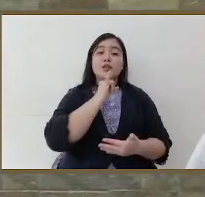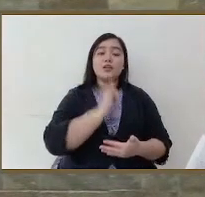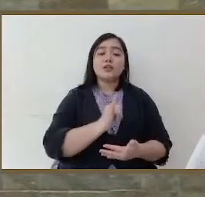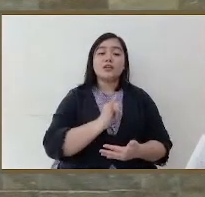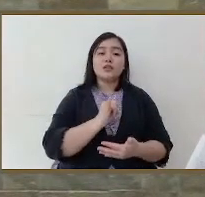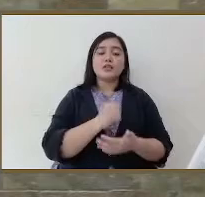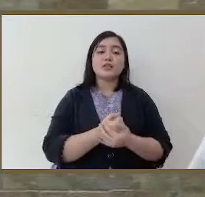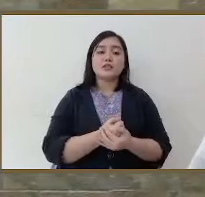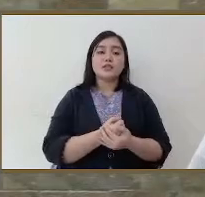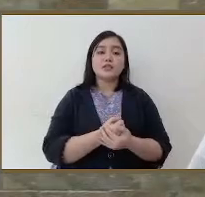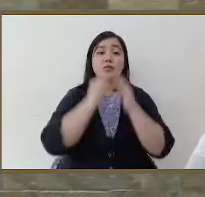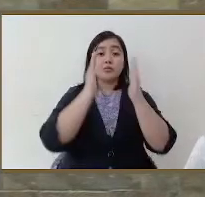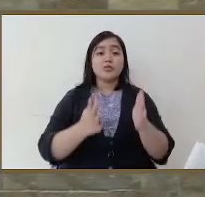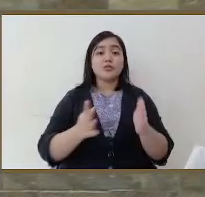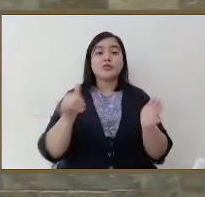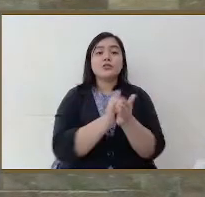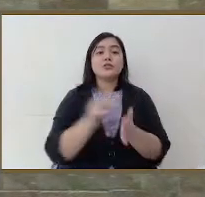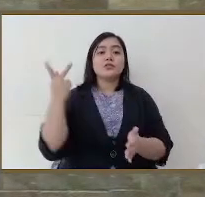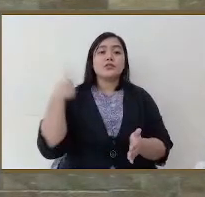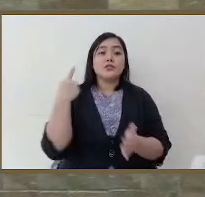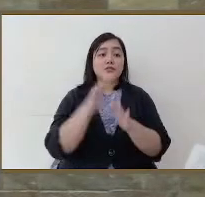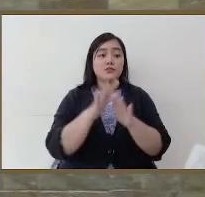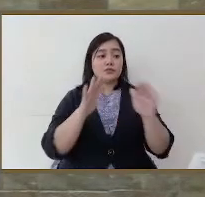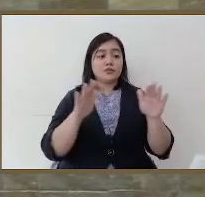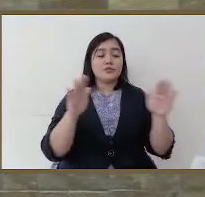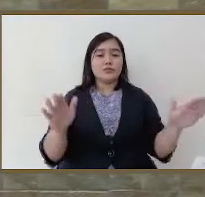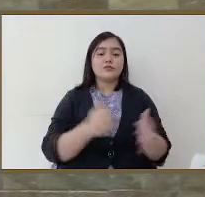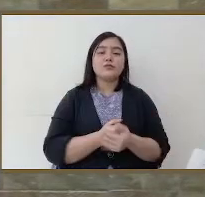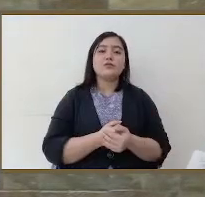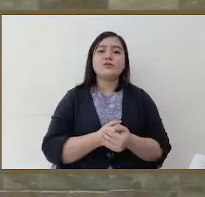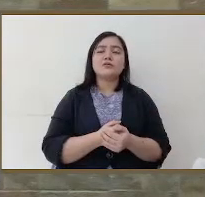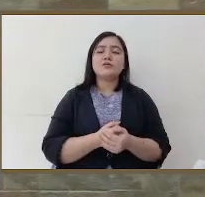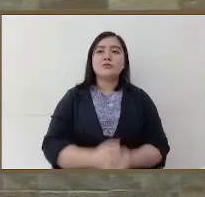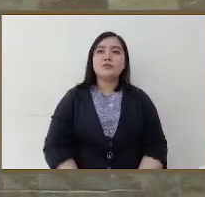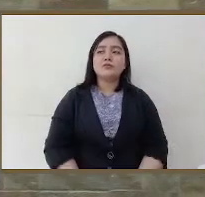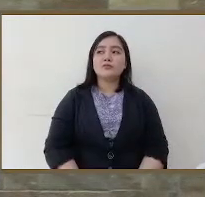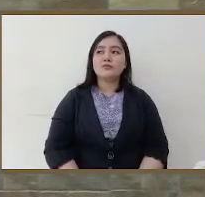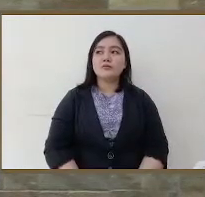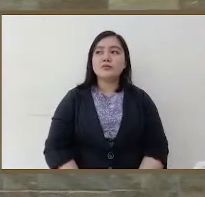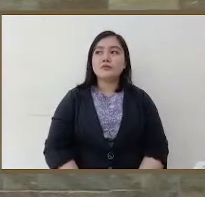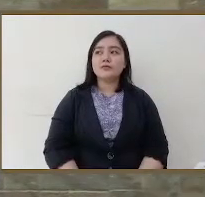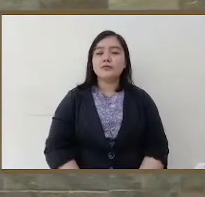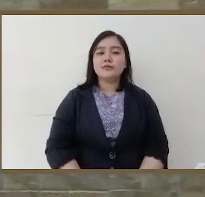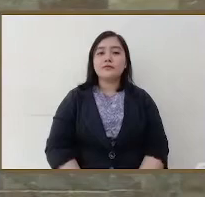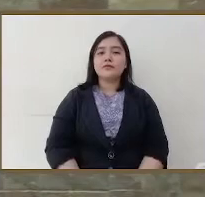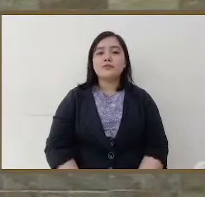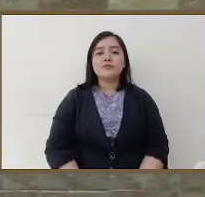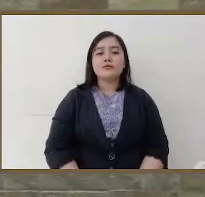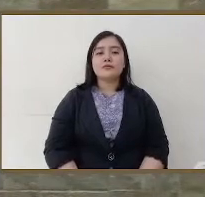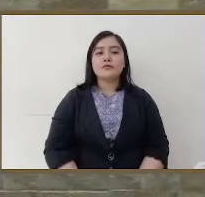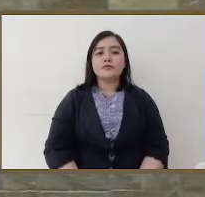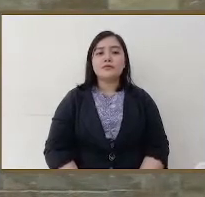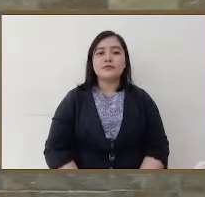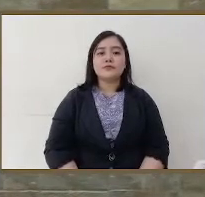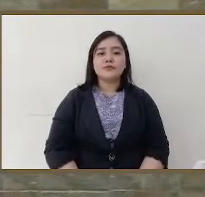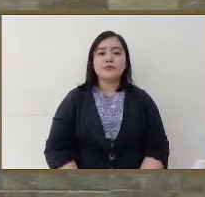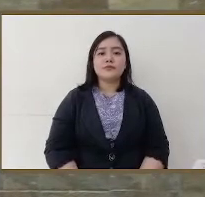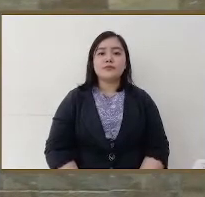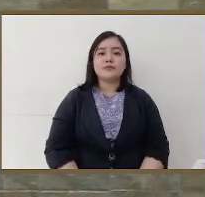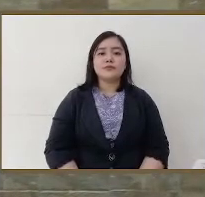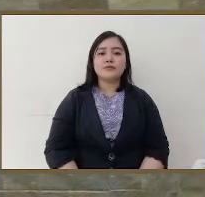children. You go ahead and find that passage right there. Psalm 127. It is down